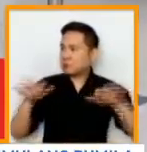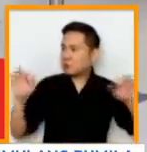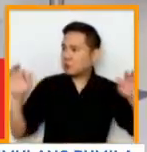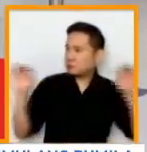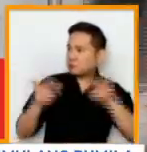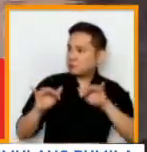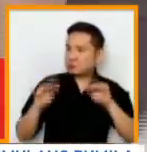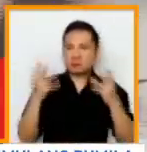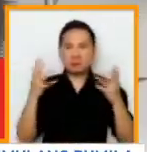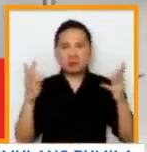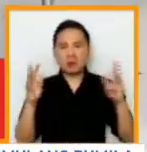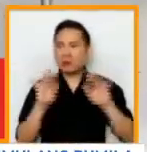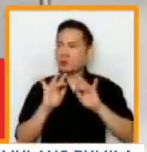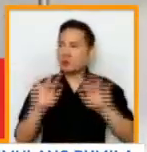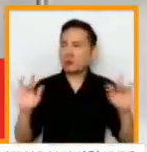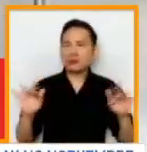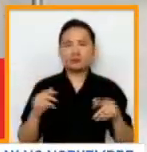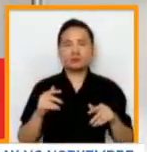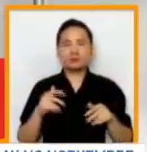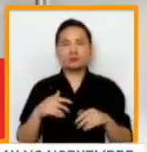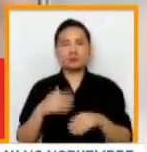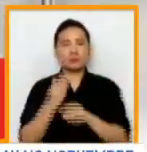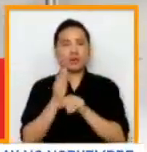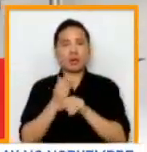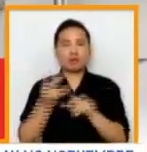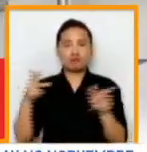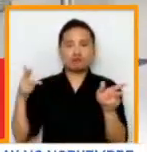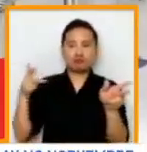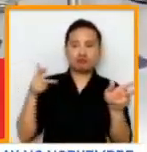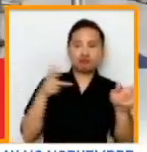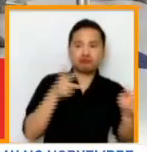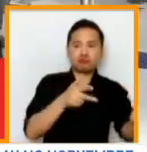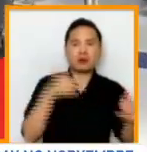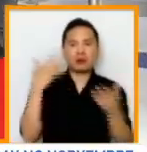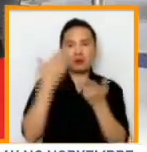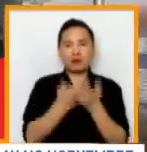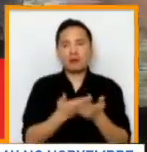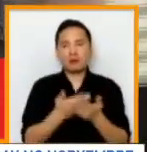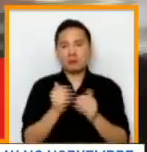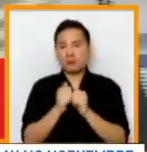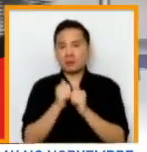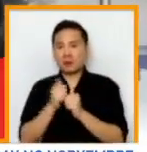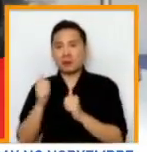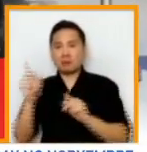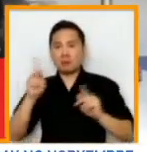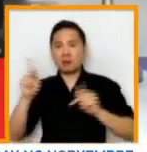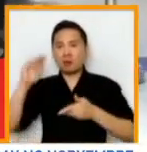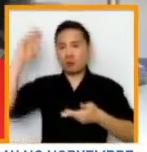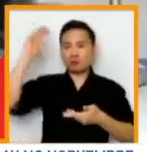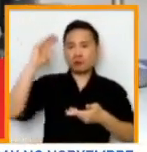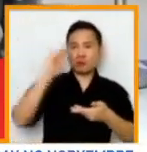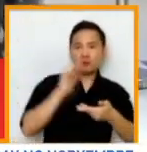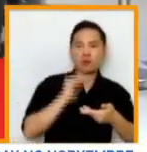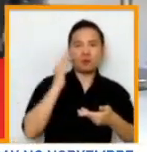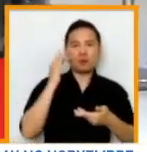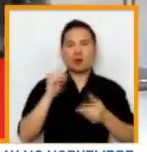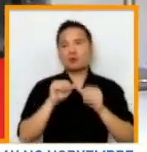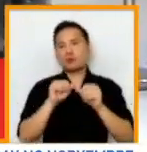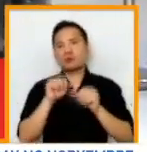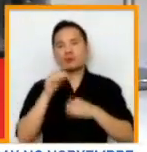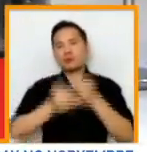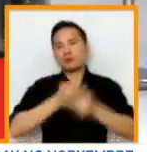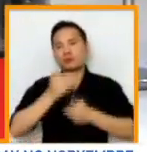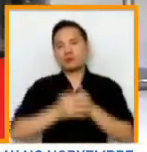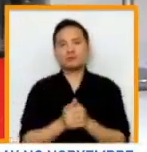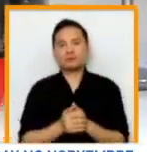bus. Kaya kung ano yung dating ng mga tao, ay nababawasan agad dahil tuloy-tuloy ang mga biyahe. Live mula rito sa Parañaque, Bam